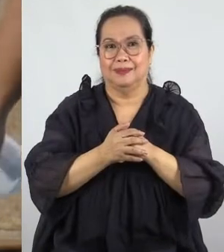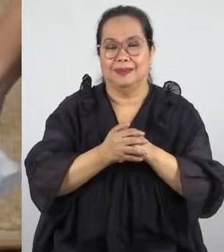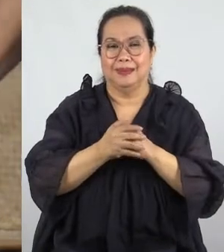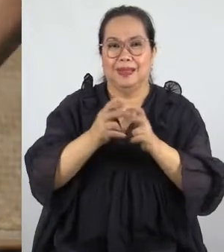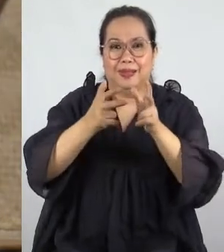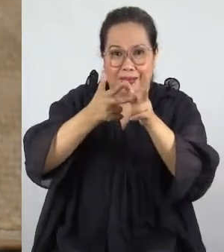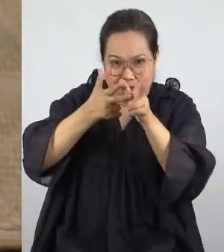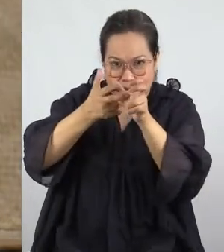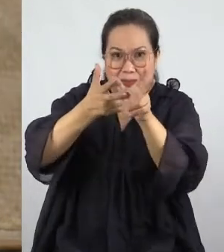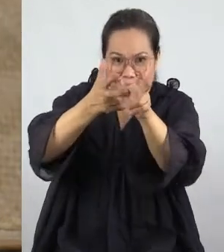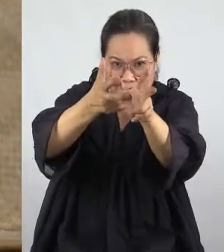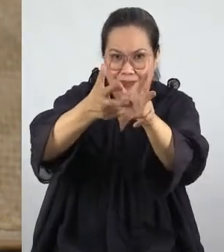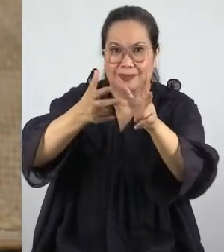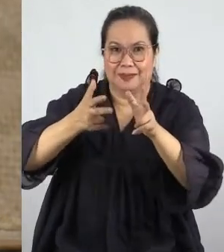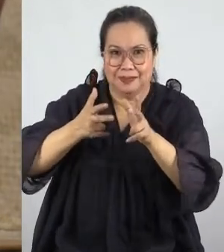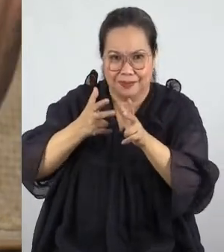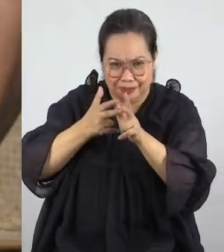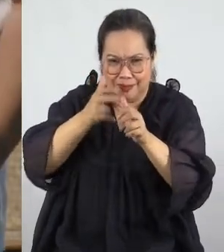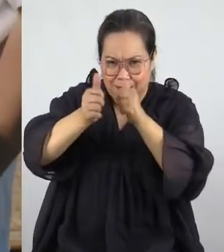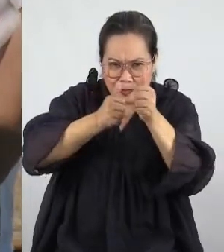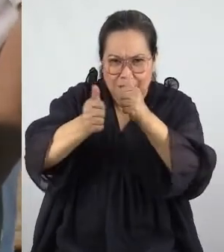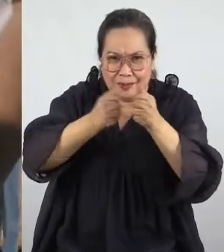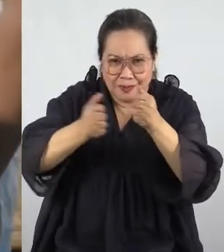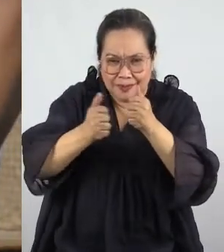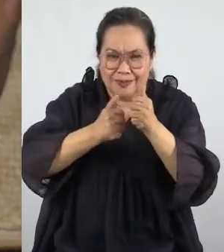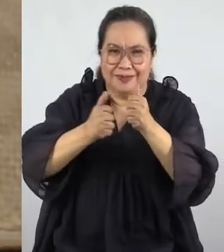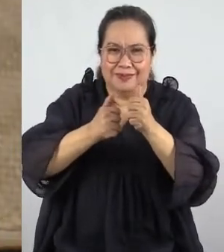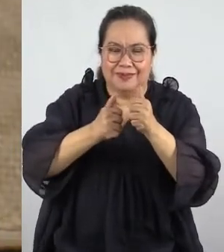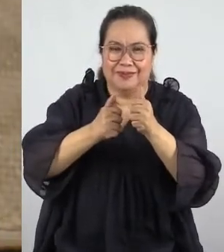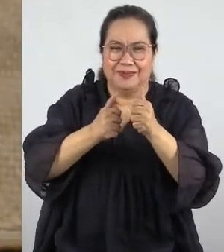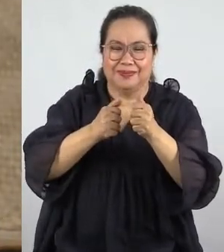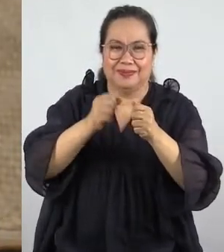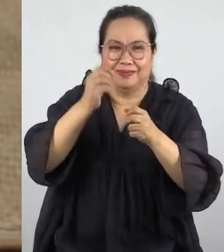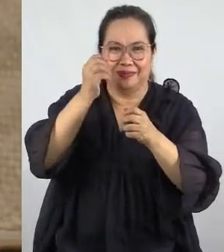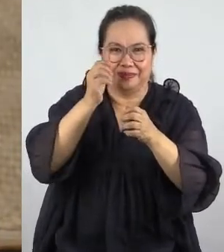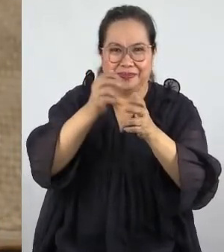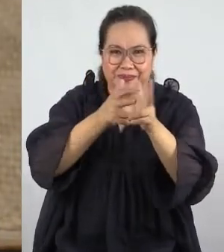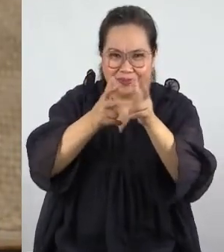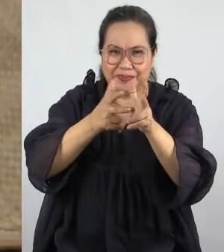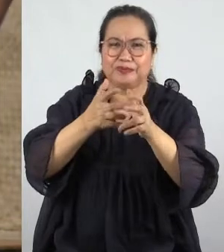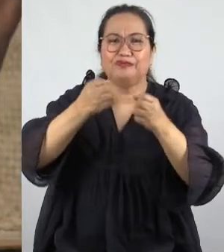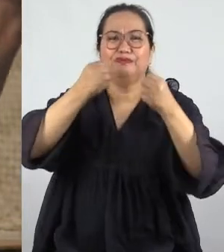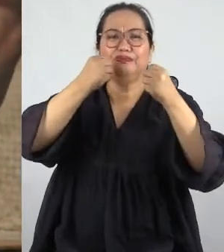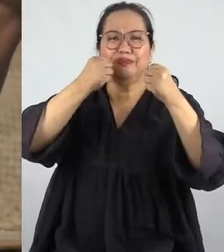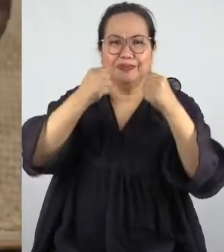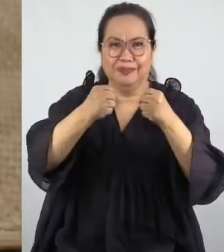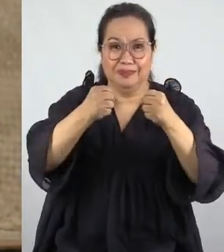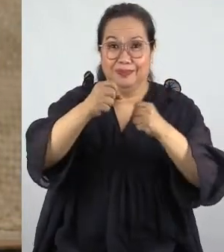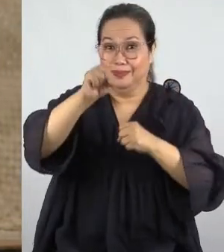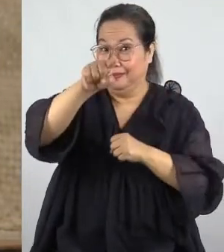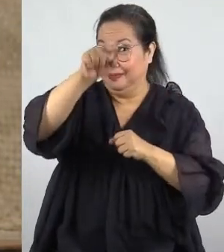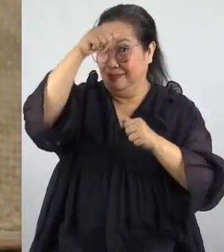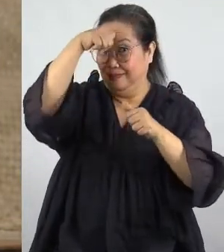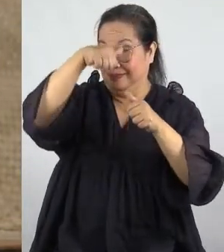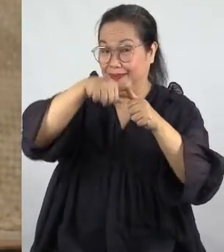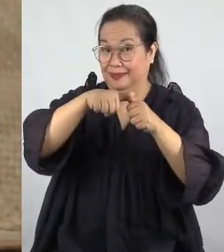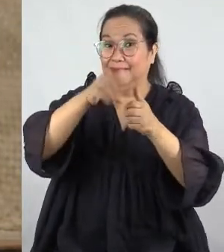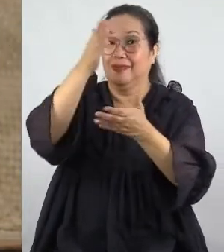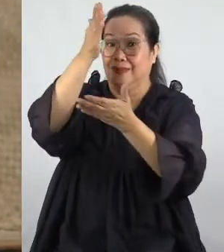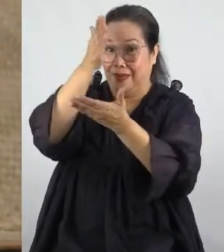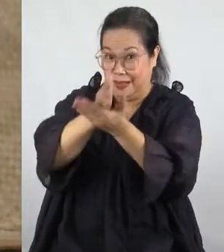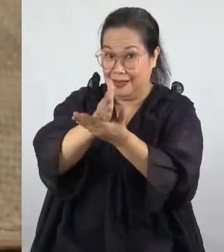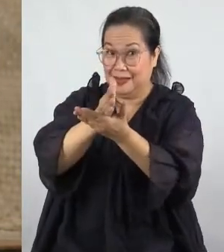takbuhin. Takbuhin natin ang karera ng may katatagan. Tandaan,